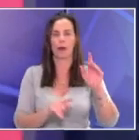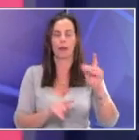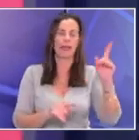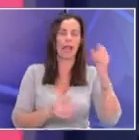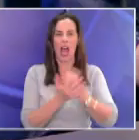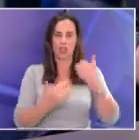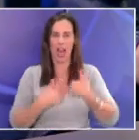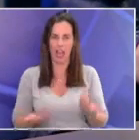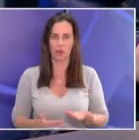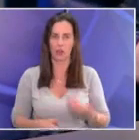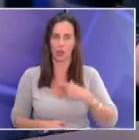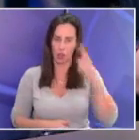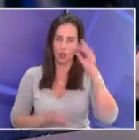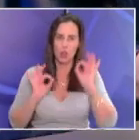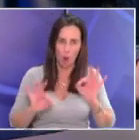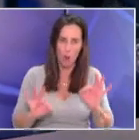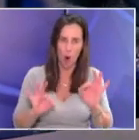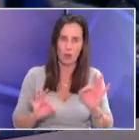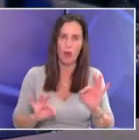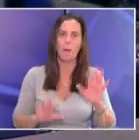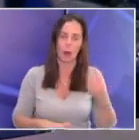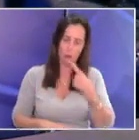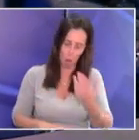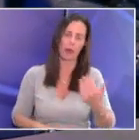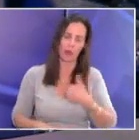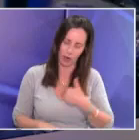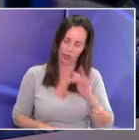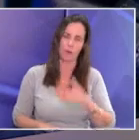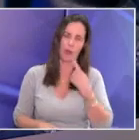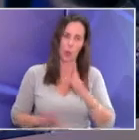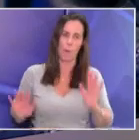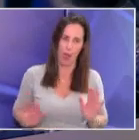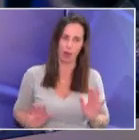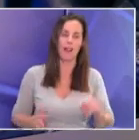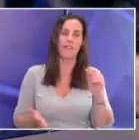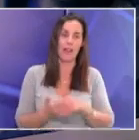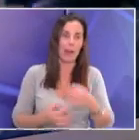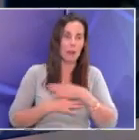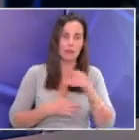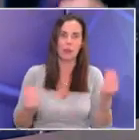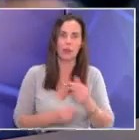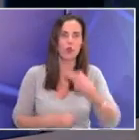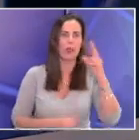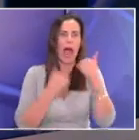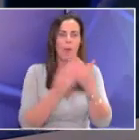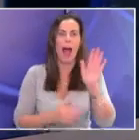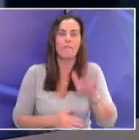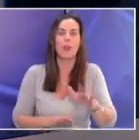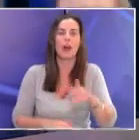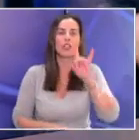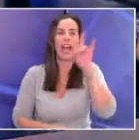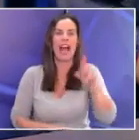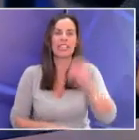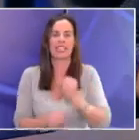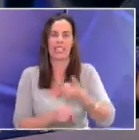אומרים עלינו. אנחנו יודעות טוב מאוד מה מישהו אומר כלפינו ומה זה מבטא. ולכן בעיניי זה דבר הרבה יותר חמור אפילו ממה שחזן